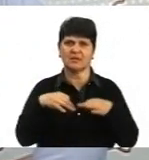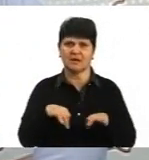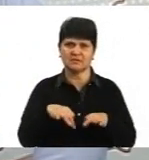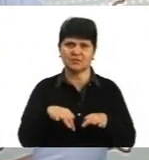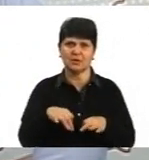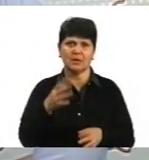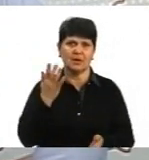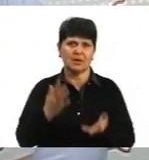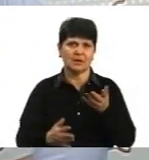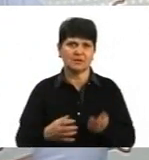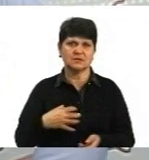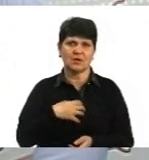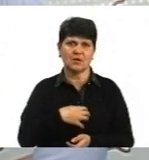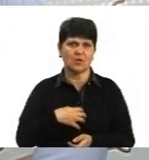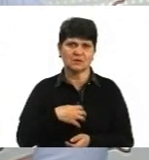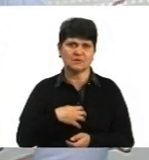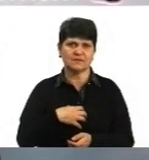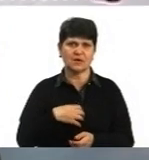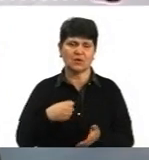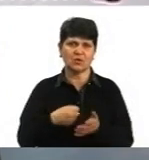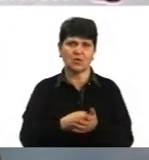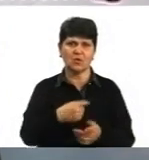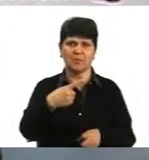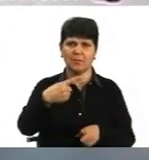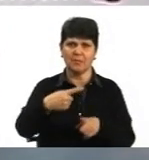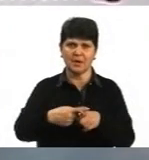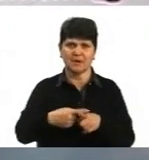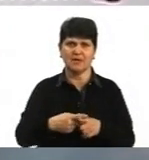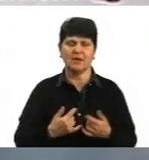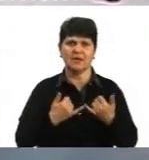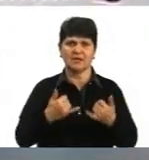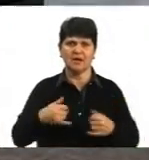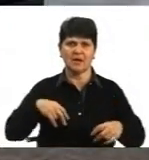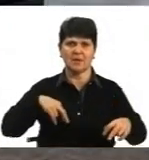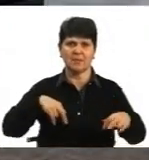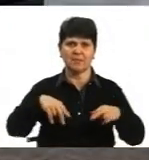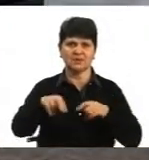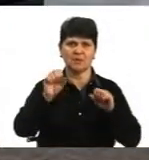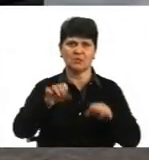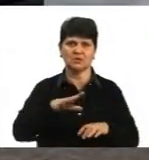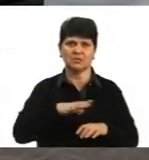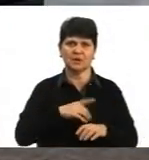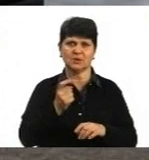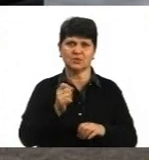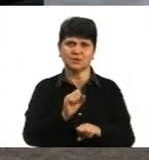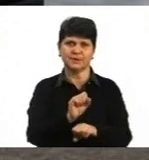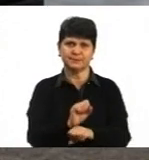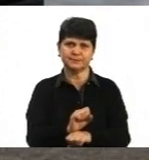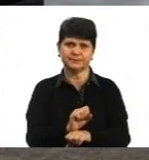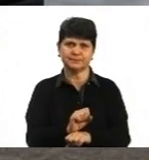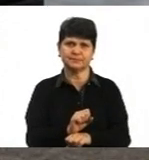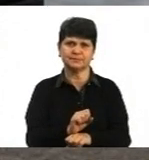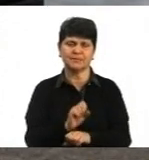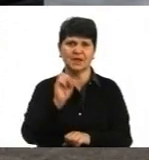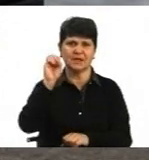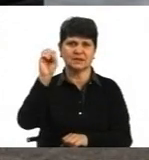якщо основна хвиля підходить до перехрестя, то для пішоходів може бути певна затримка для включення зеленого